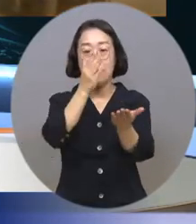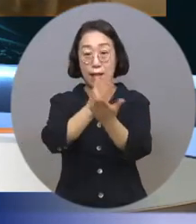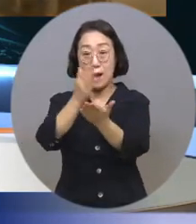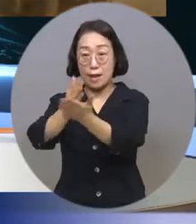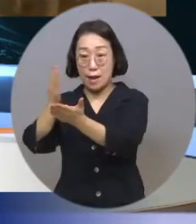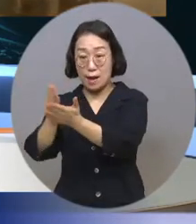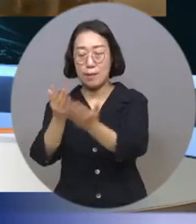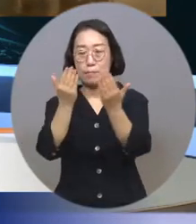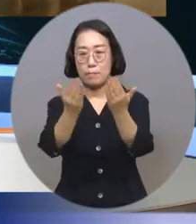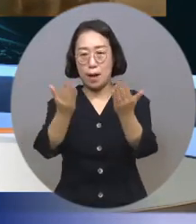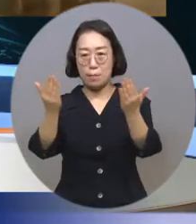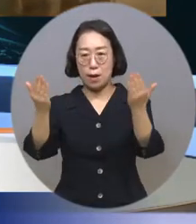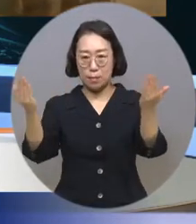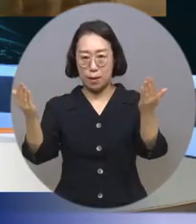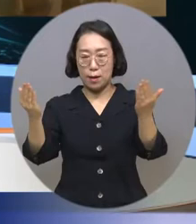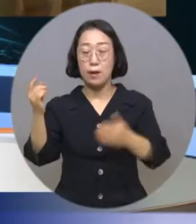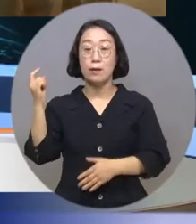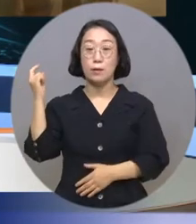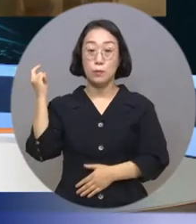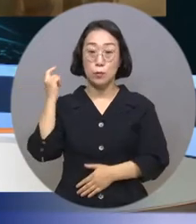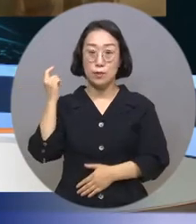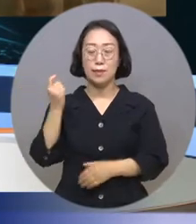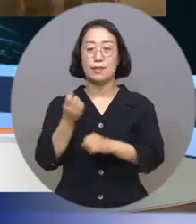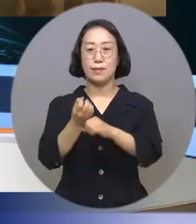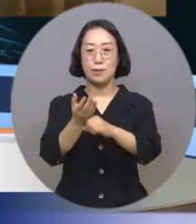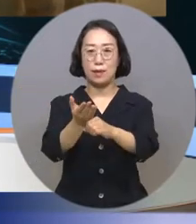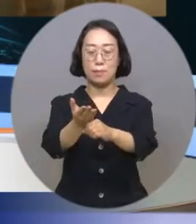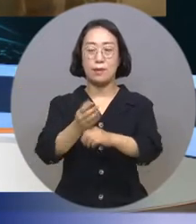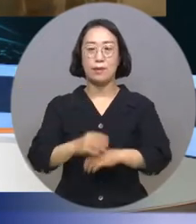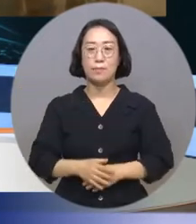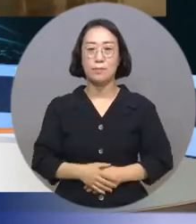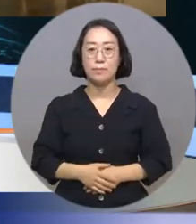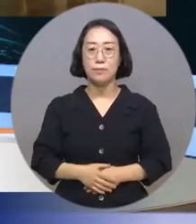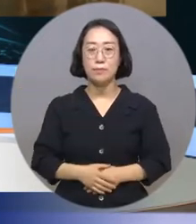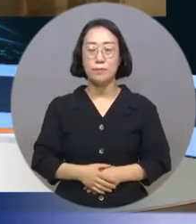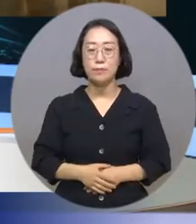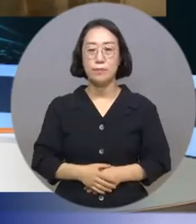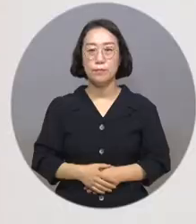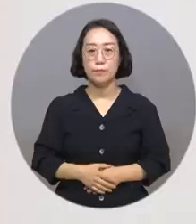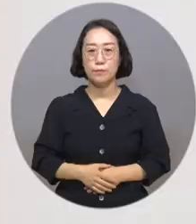작품들이 모였습니다. 전시회에 이소영 기자가 다녀왔습니다.